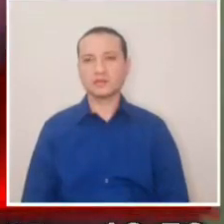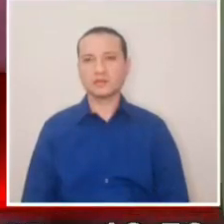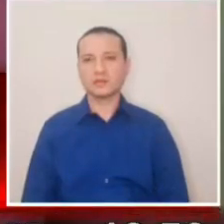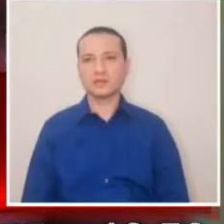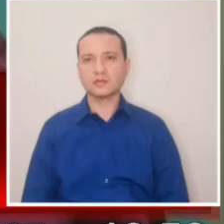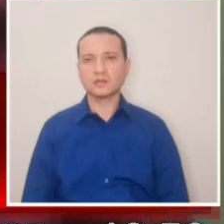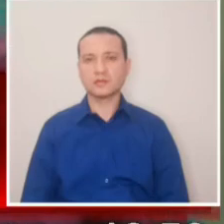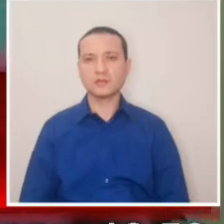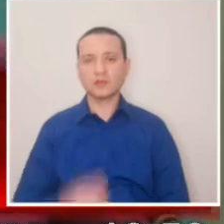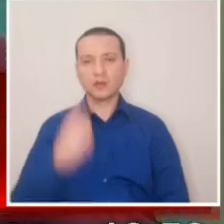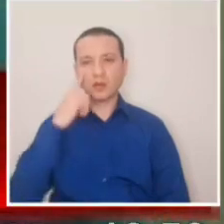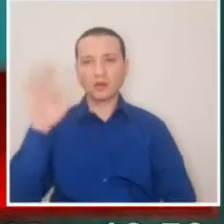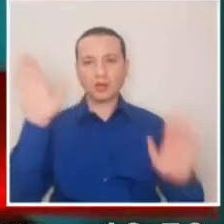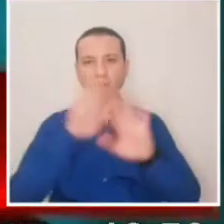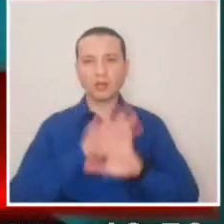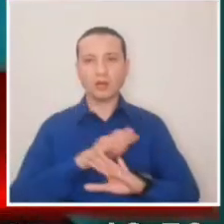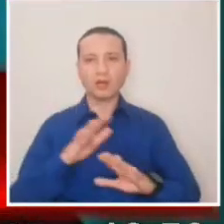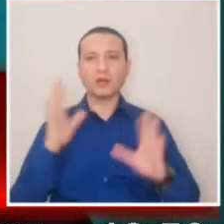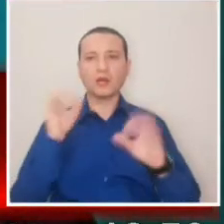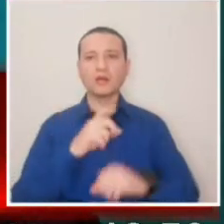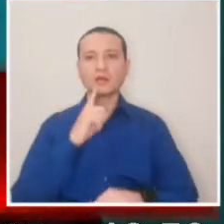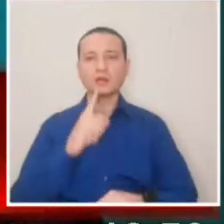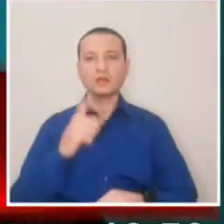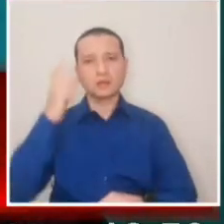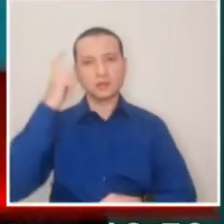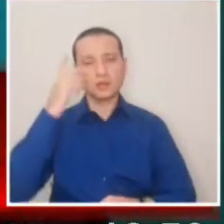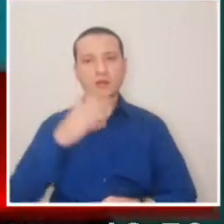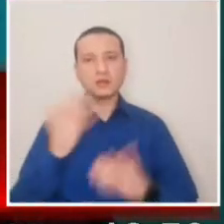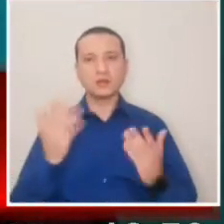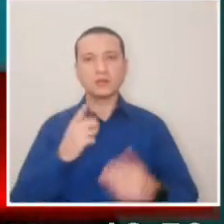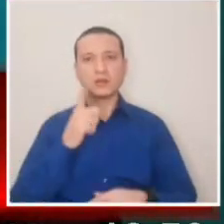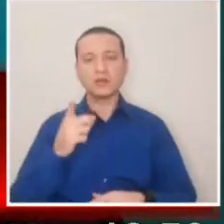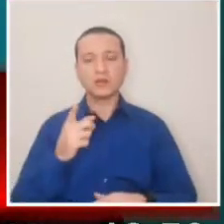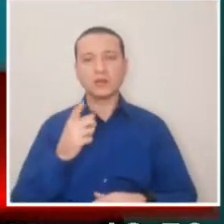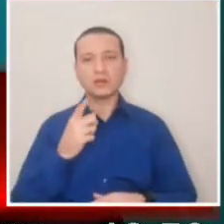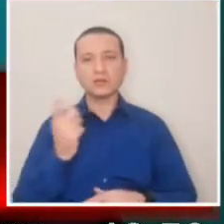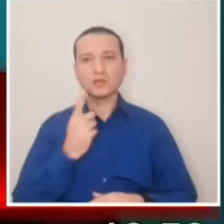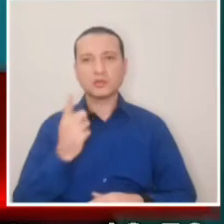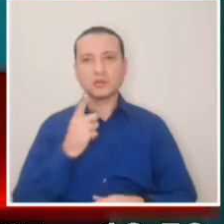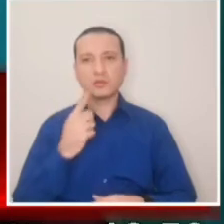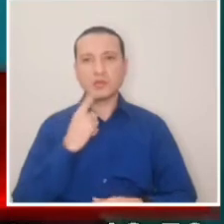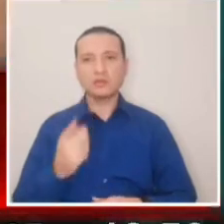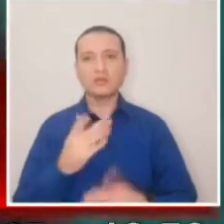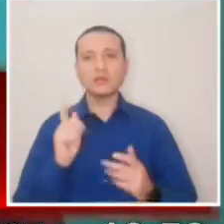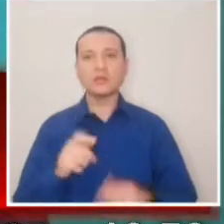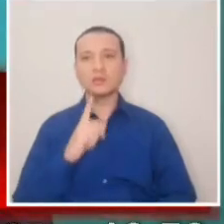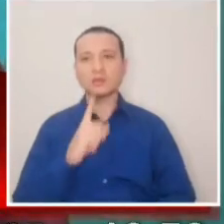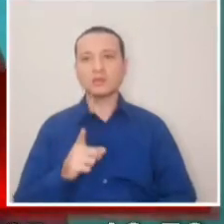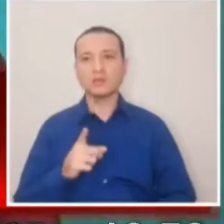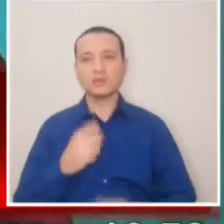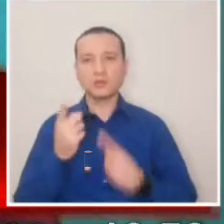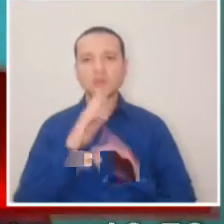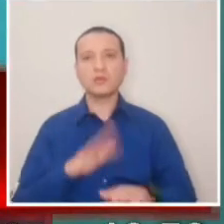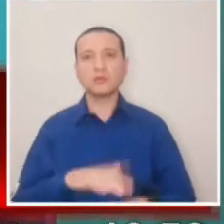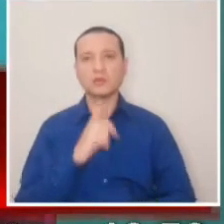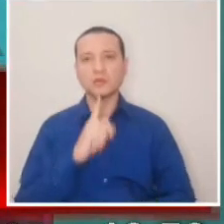karanlık bir perdindi ama bir anda oldu böyle zihnimde var Her şey ama o kelimeleri çıkartamıyorum ya Evet